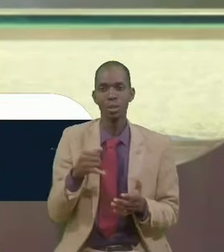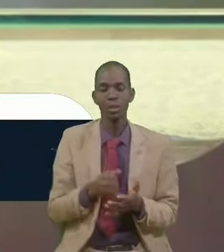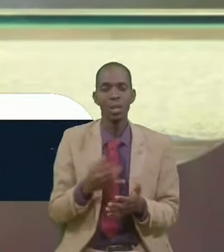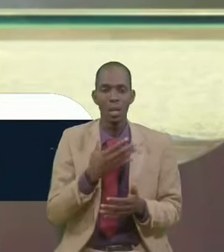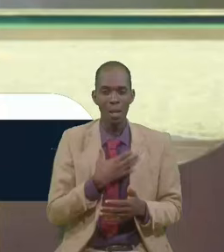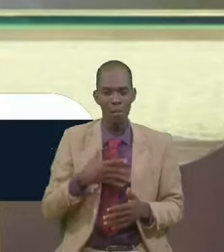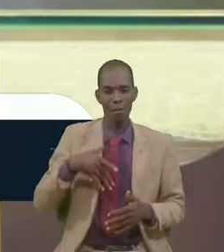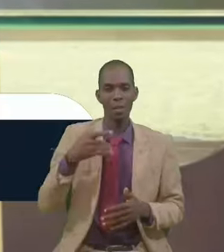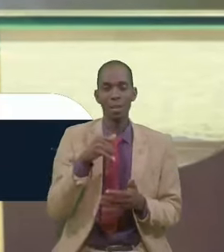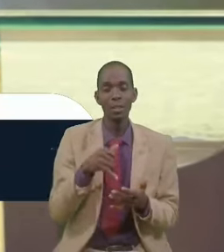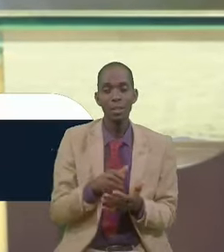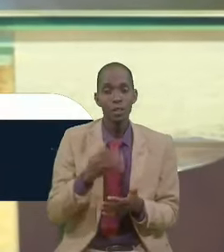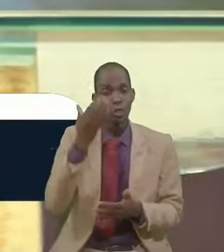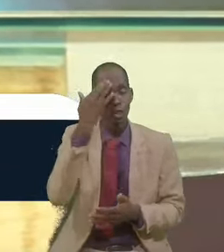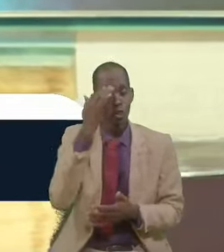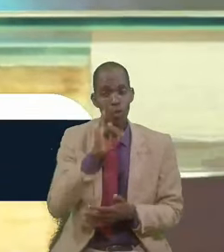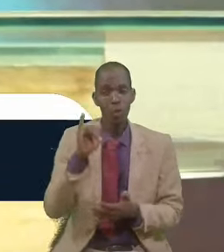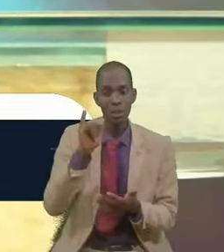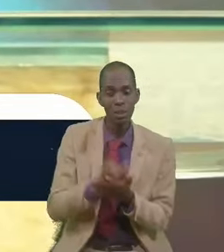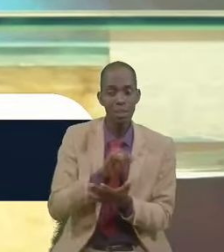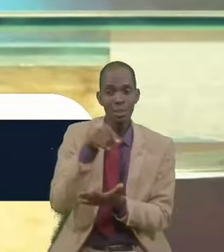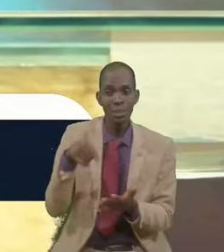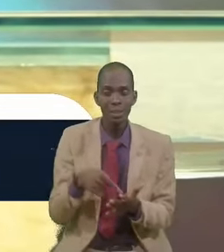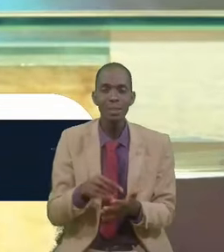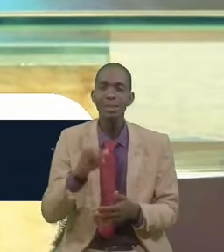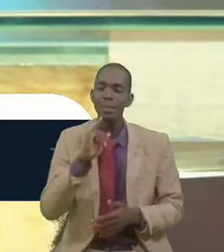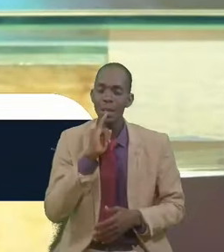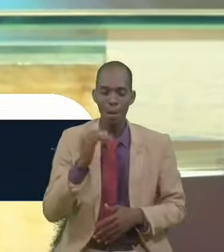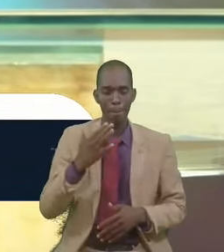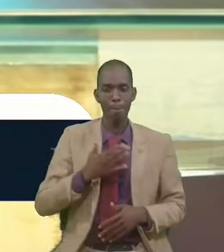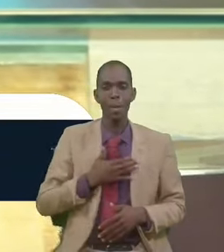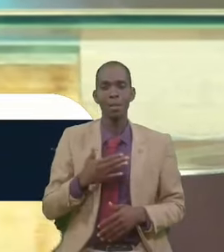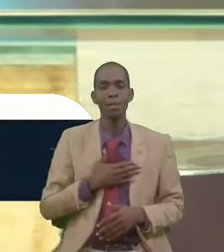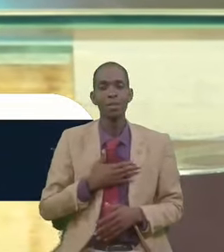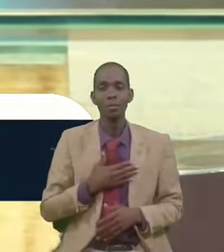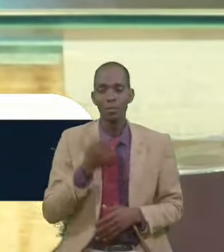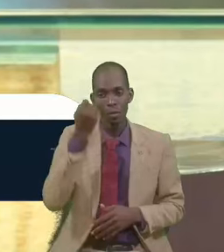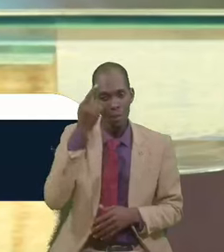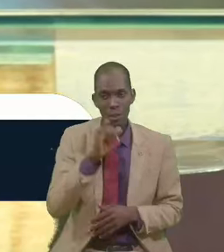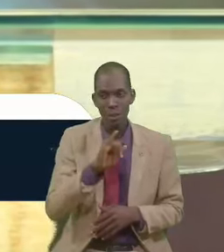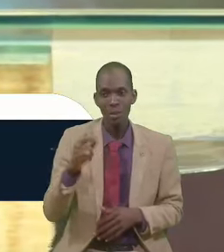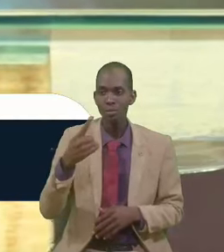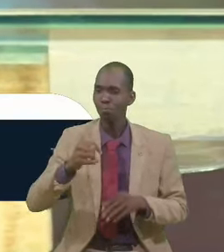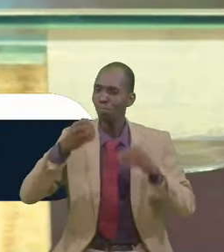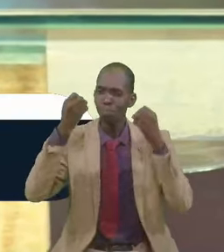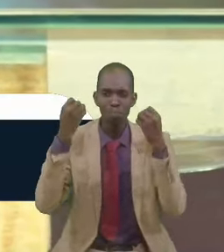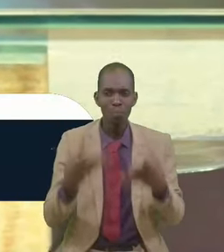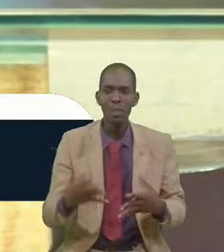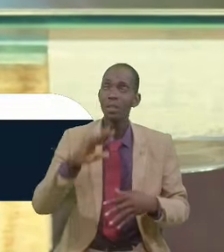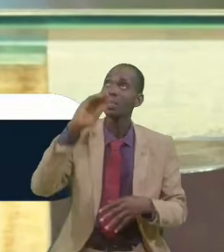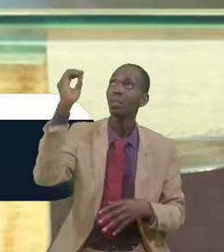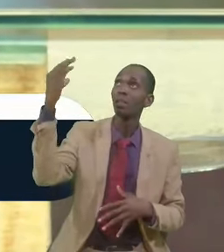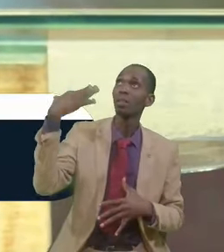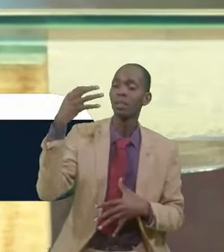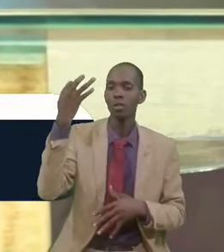et sentir cela, sachant que ceci est le mien. Comprendre la grâce multiple